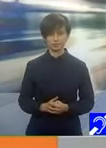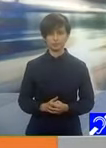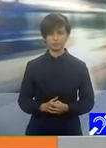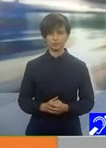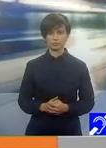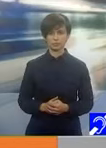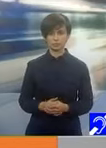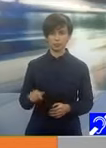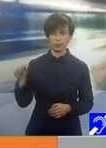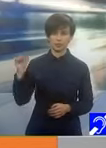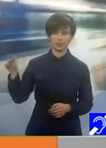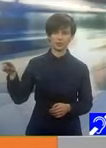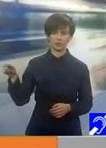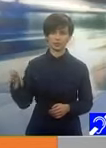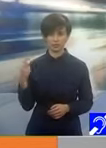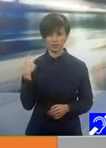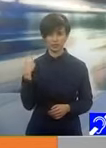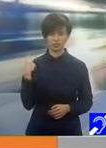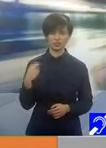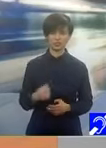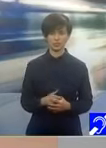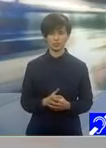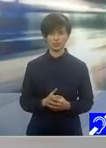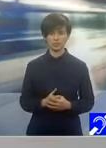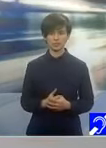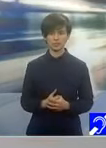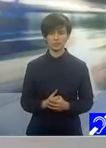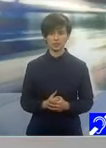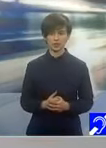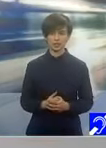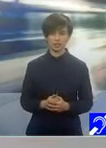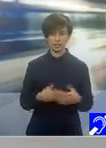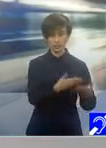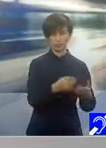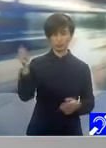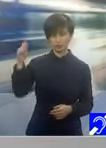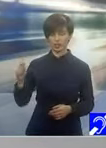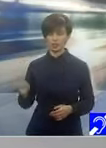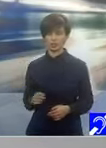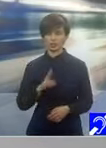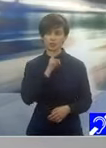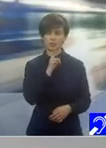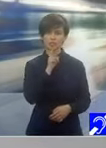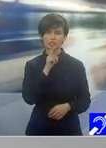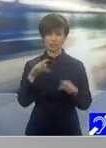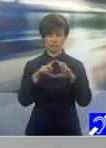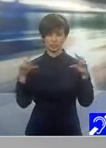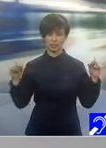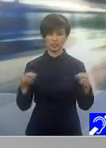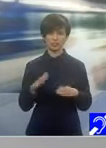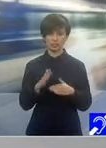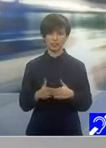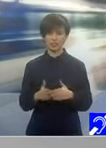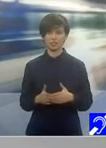ei să fie titularii care, care depune proiectul. Părinte, un mesaj de final pentru telespectatorii noștri,